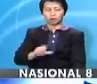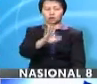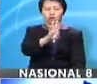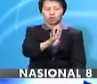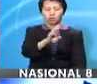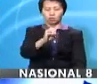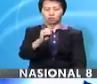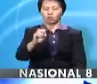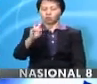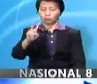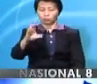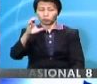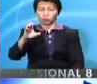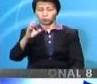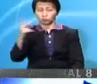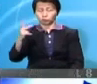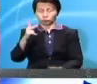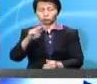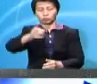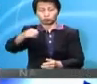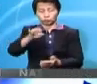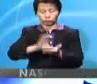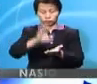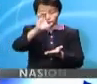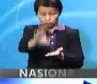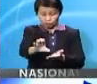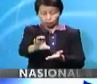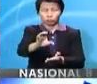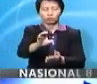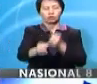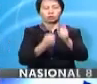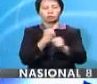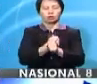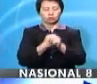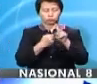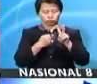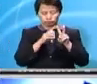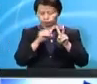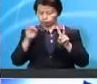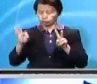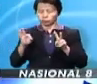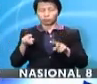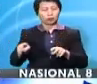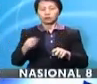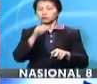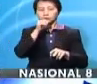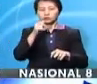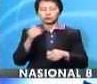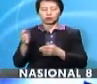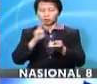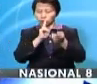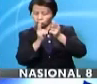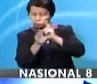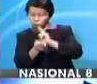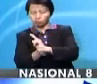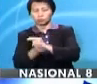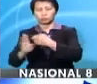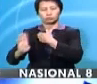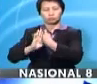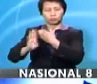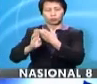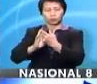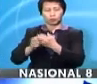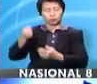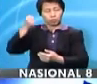RM200 juta ringgit yang dilabur ke dalam 1MDB pada tahun 2009 juga tidak membawa perubahan terhadap risiko